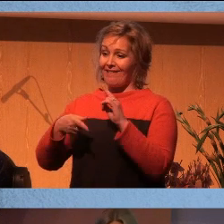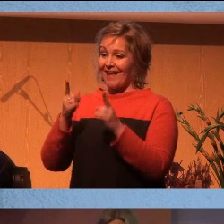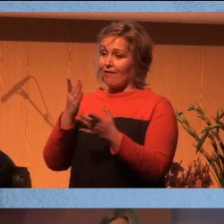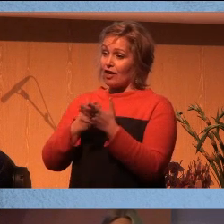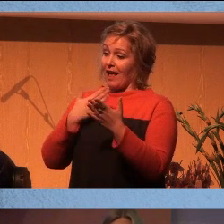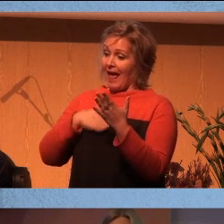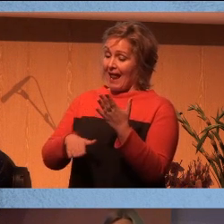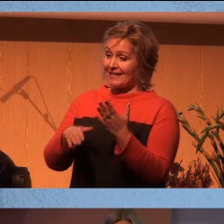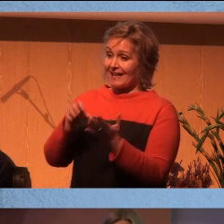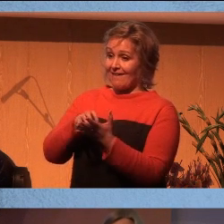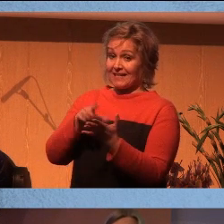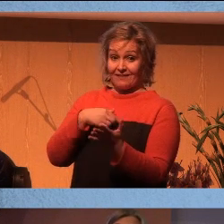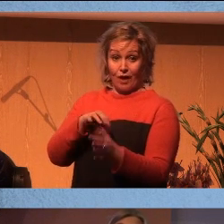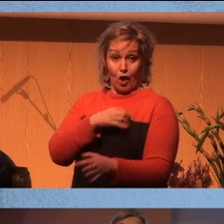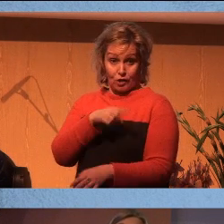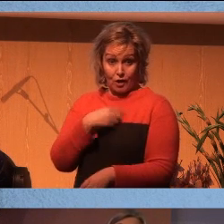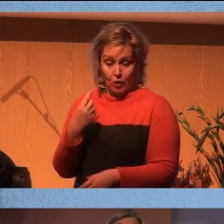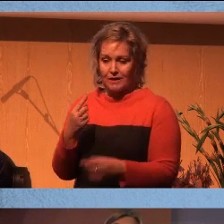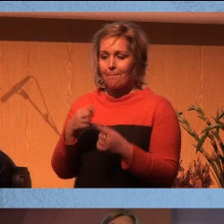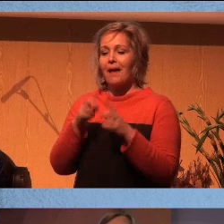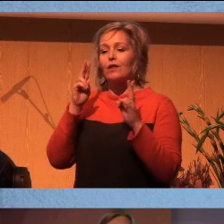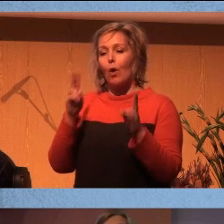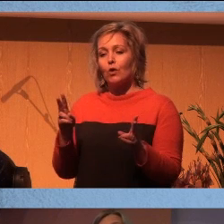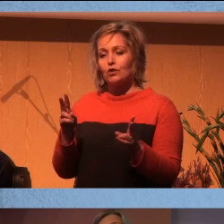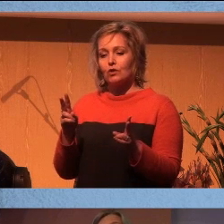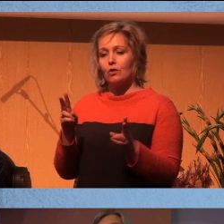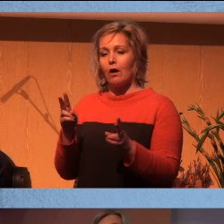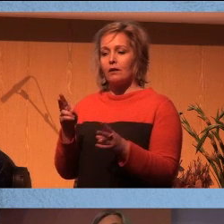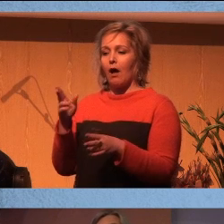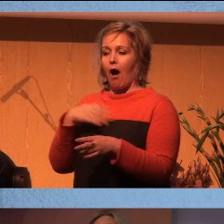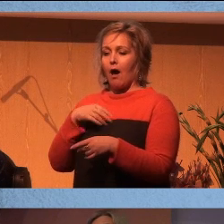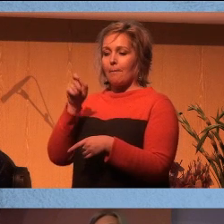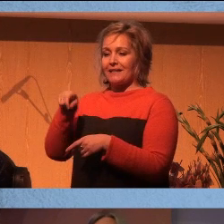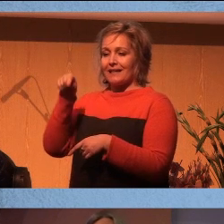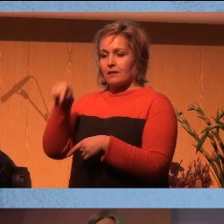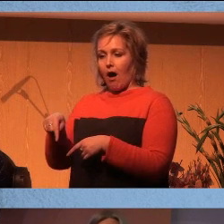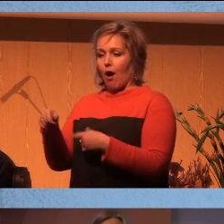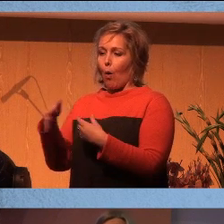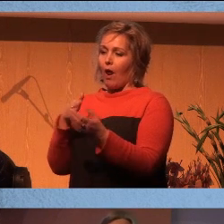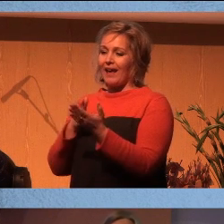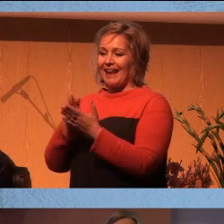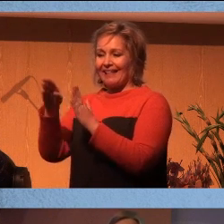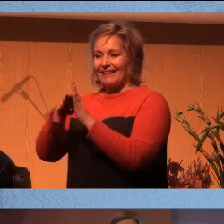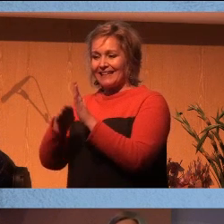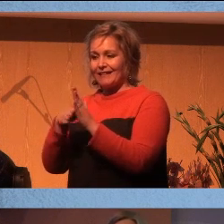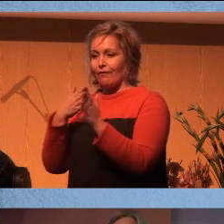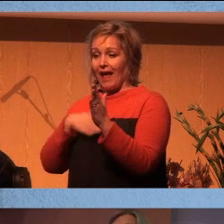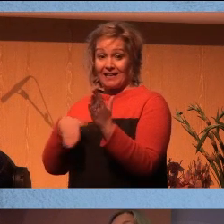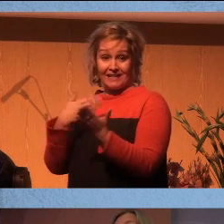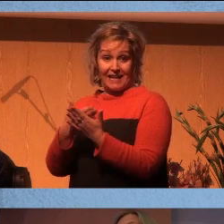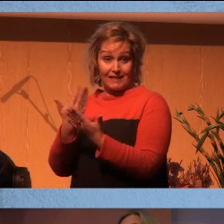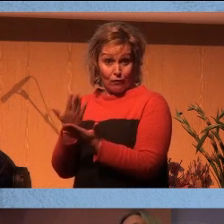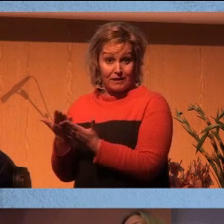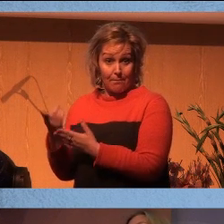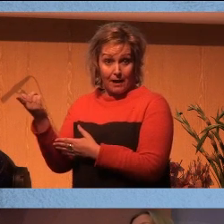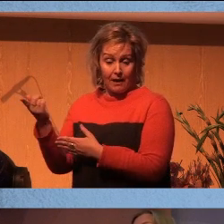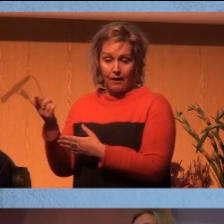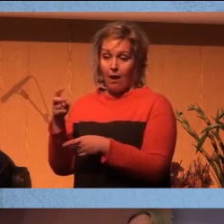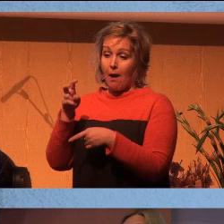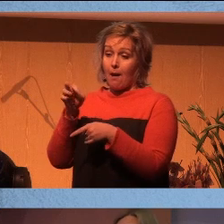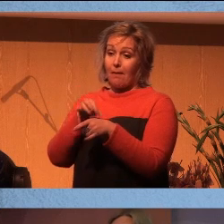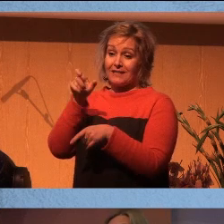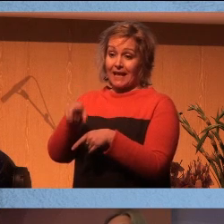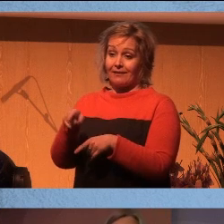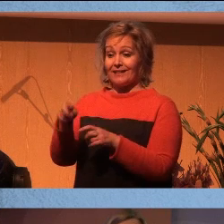hva slags helsevesen vi ønsker oss, men også at det sitter pasienter i dag og lager retningslinjer for helsetjenesten, for eksempel. Det sitter pasienter